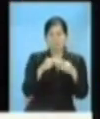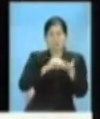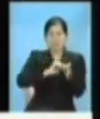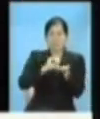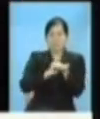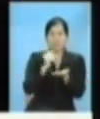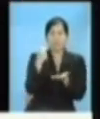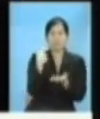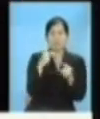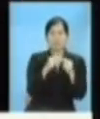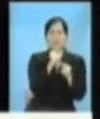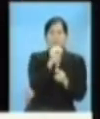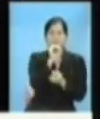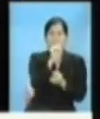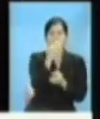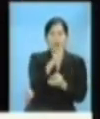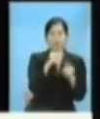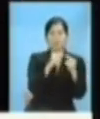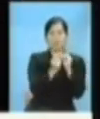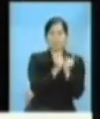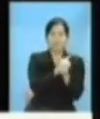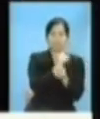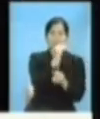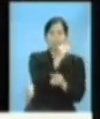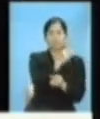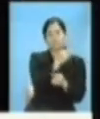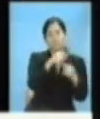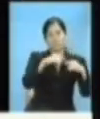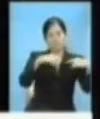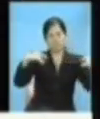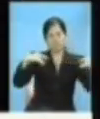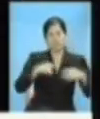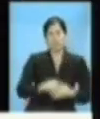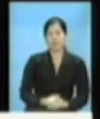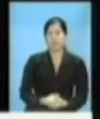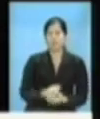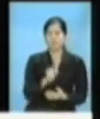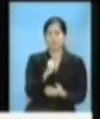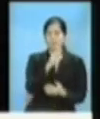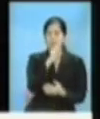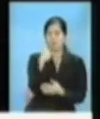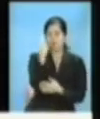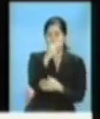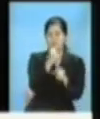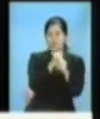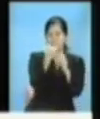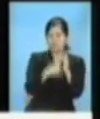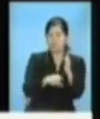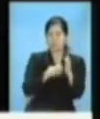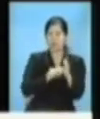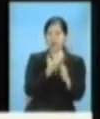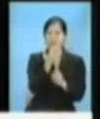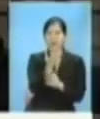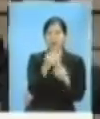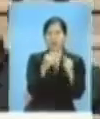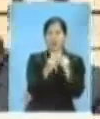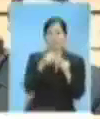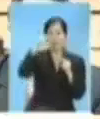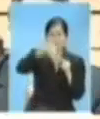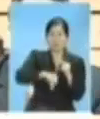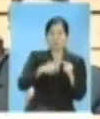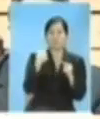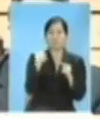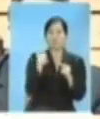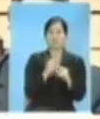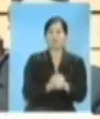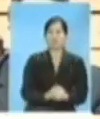ก็มีน้ำหนาไปปิดเขาได้ไอ้คนไหนที่เอานะครับก็ขอให้มันตกแล้วลอกบอกไม่เถอะครับเอ